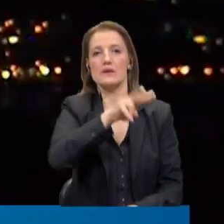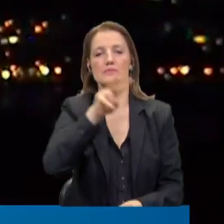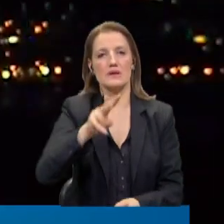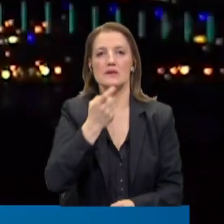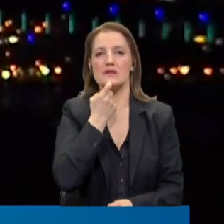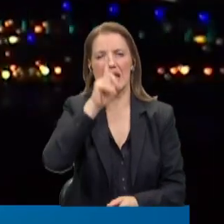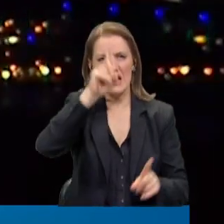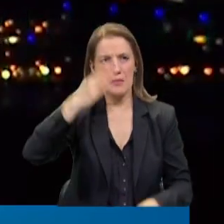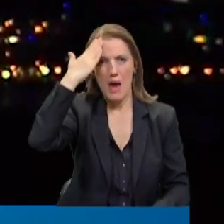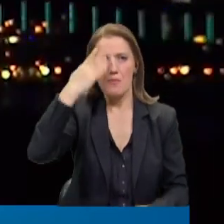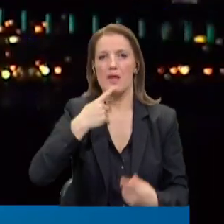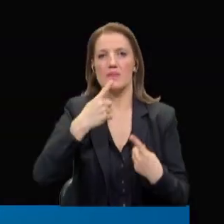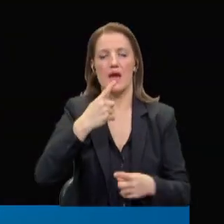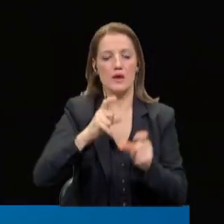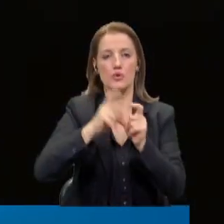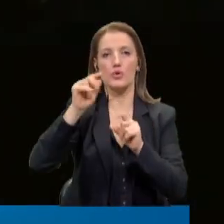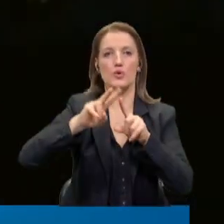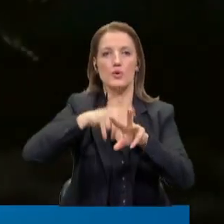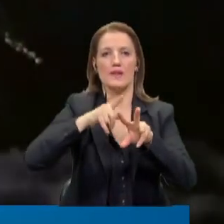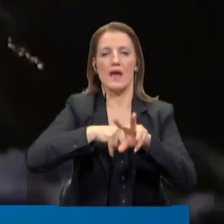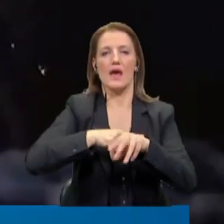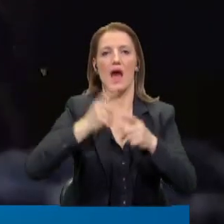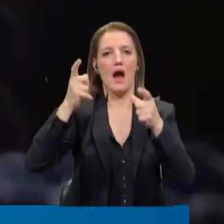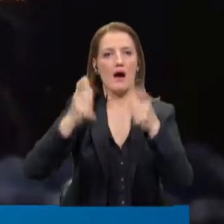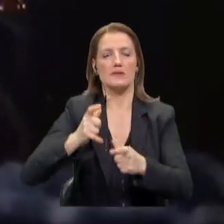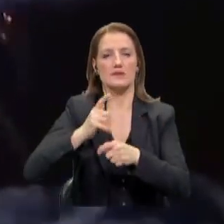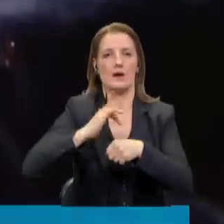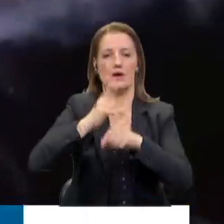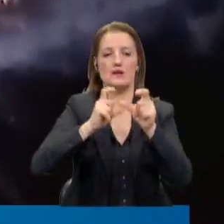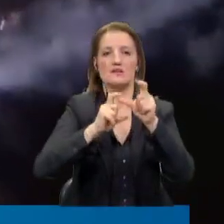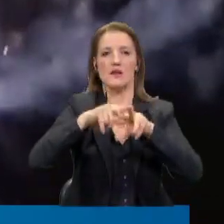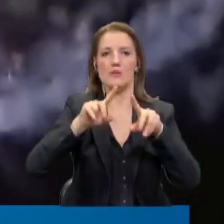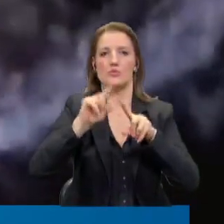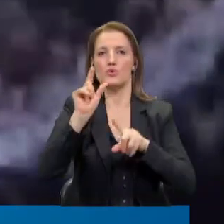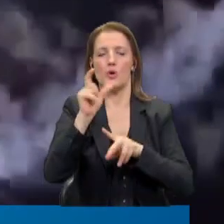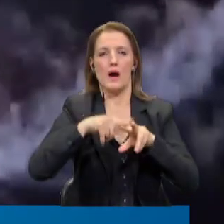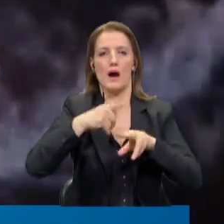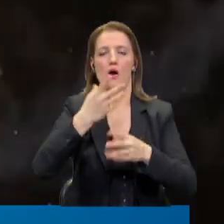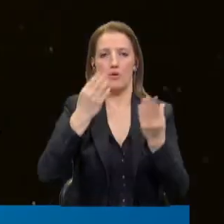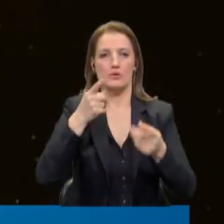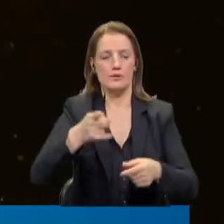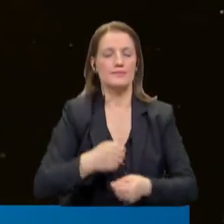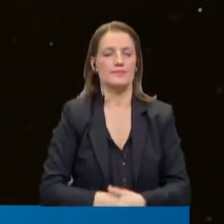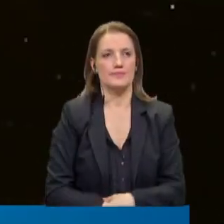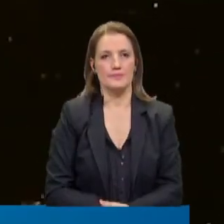2022'ye ilk merhaba diyenler Güney Pasifik'teki ada ülkeleri Kiribati ve Samoa oldu. Onları Yeni Zelanda izledi.